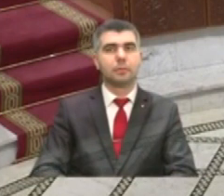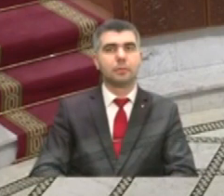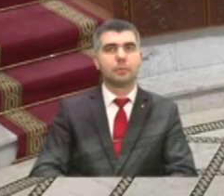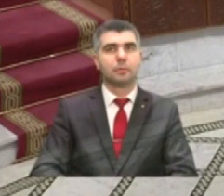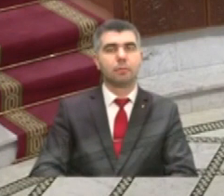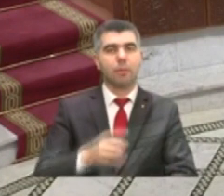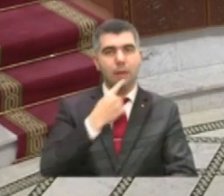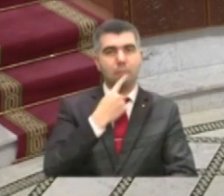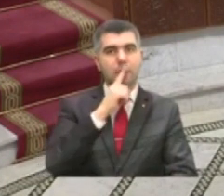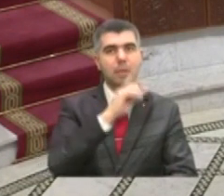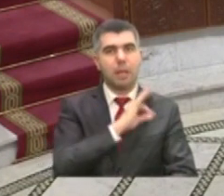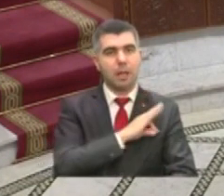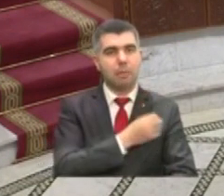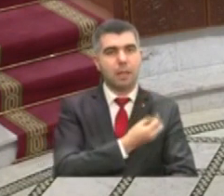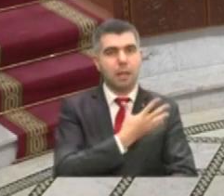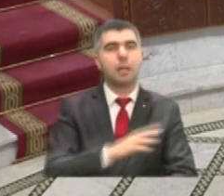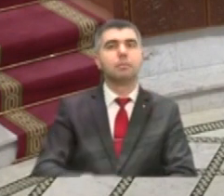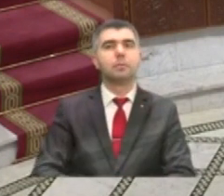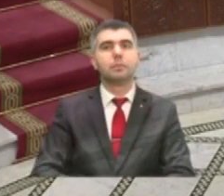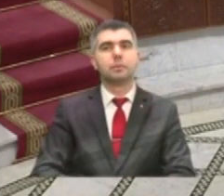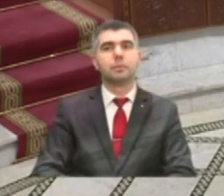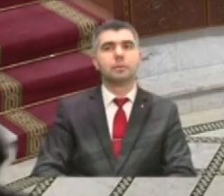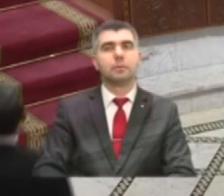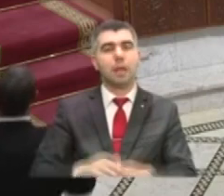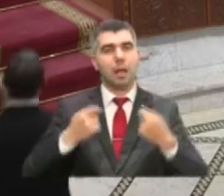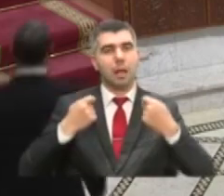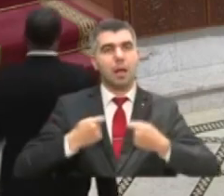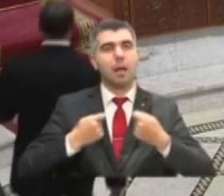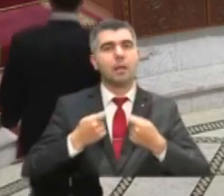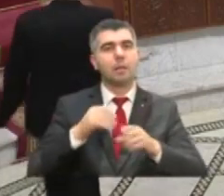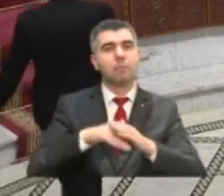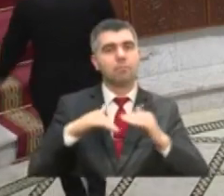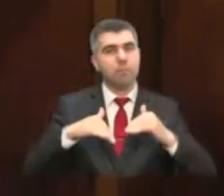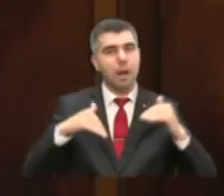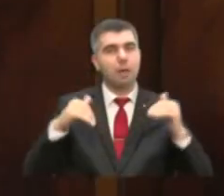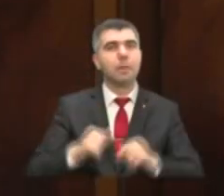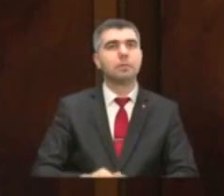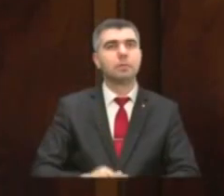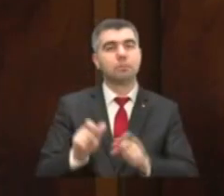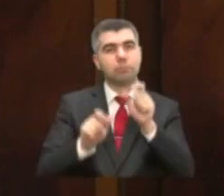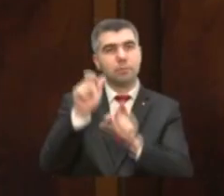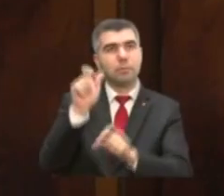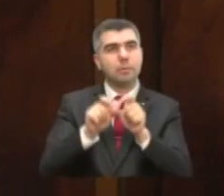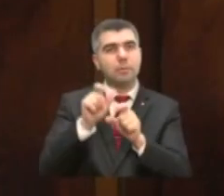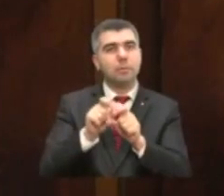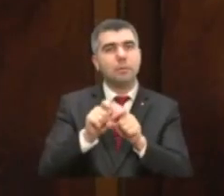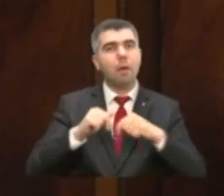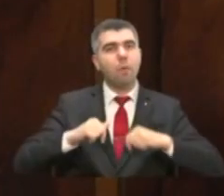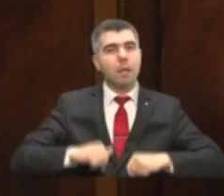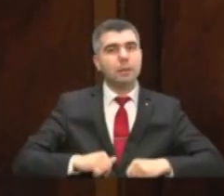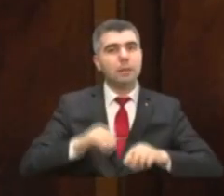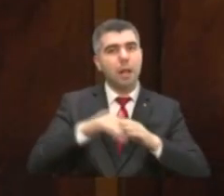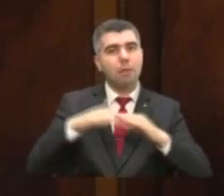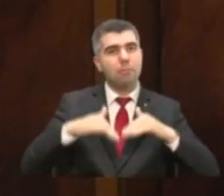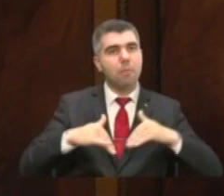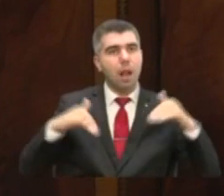بسم الله الرحمن الرحيم. سيد الرئيس، سيد والسادة الوزراء والنواب المحترمين،